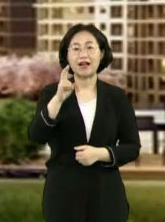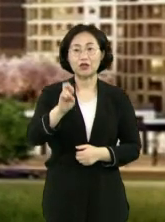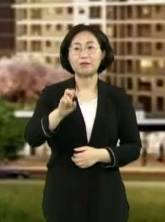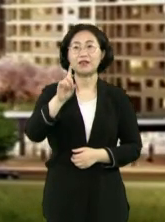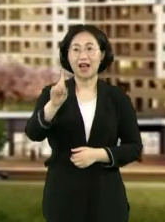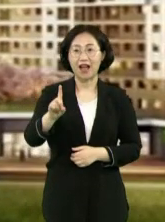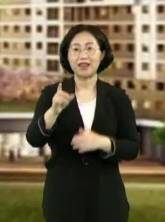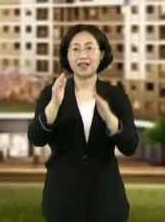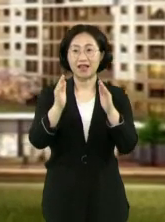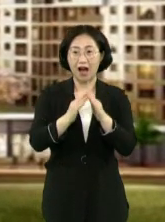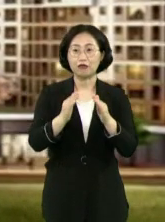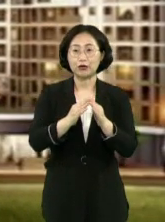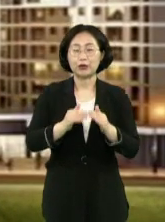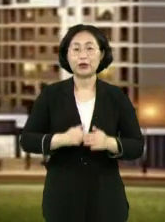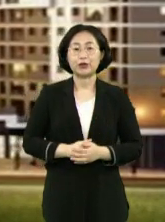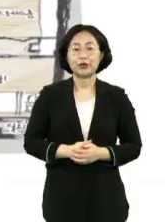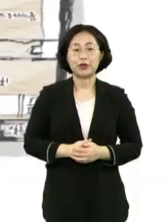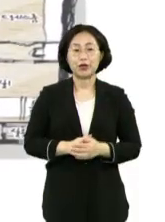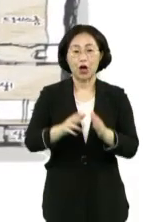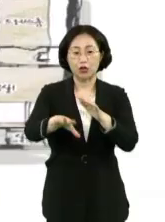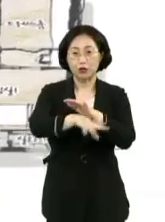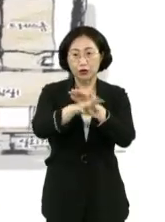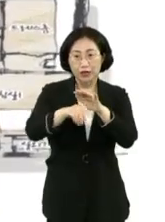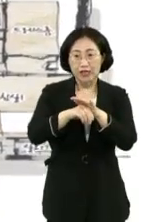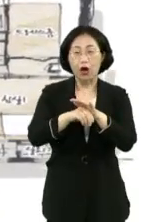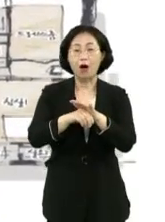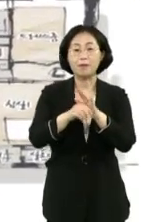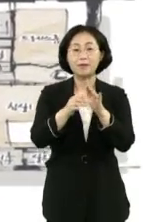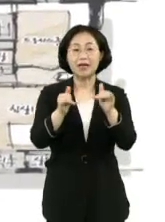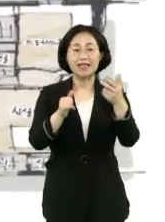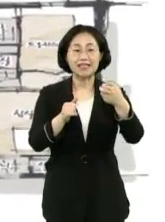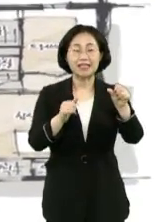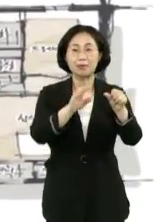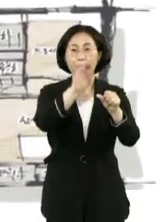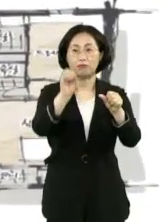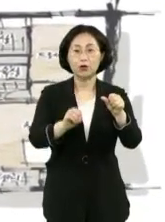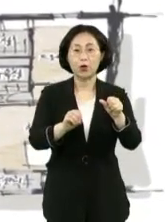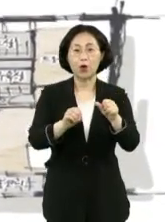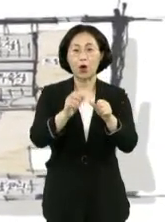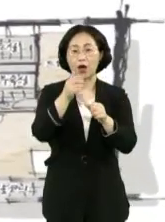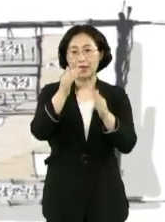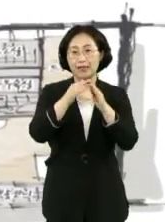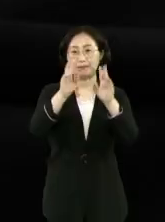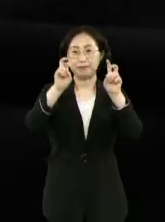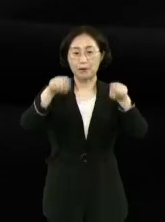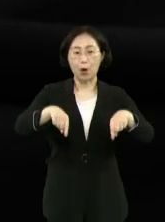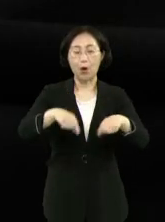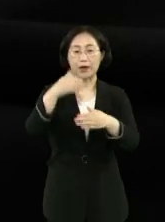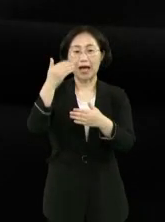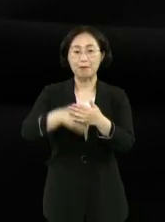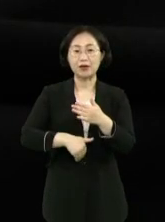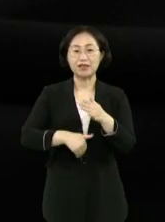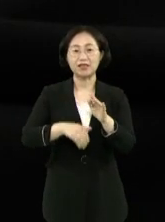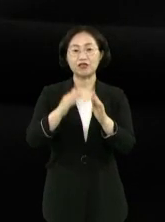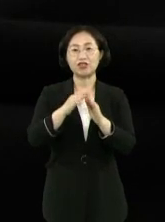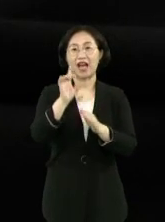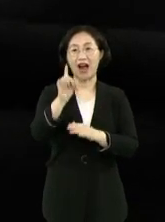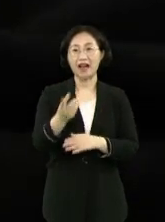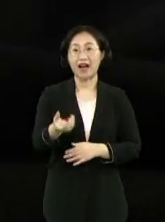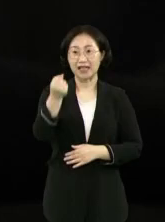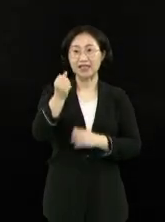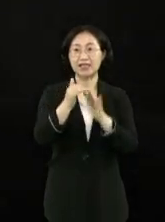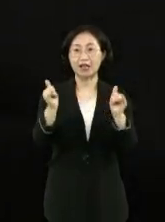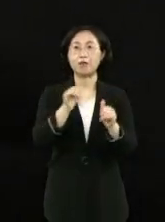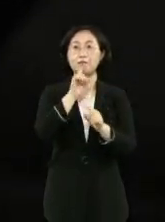50%인 521가구가 배정됐고 추첨 대상의 75%는 무주택자, 나머지는 1주택자에게